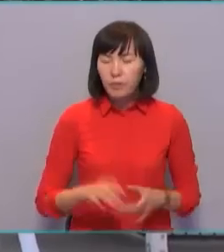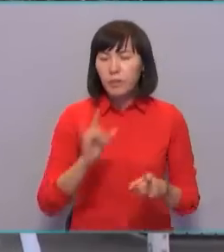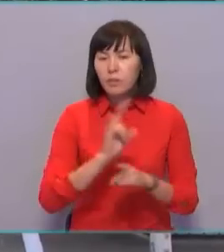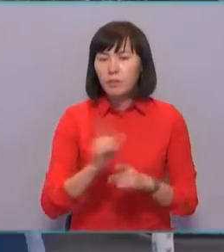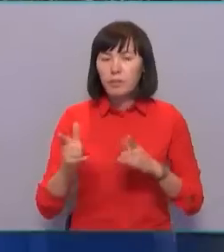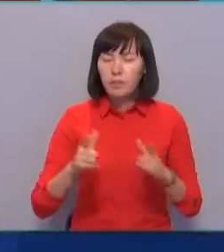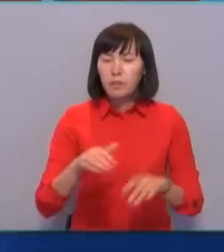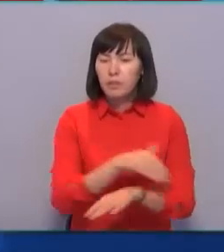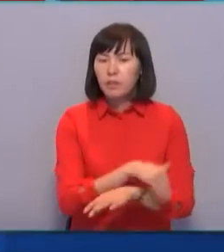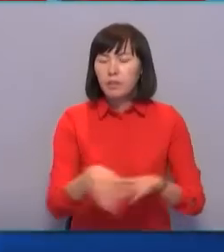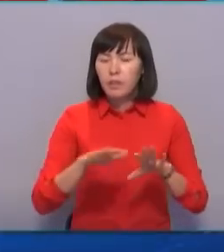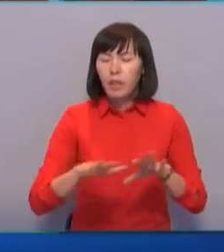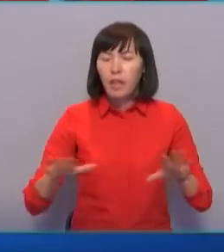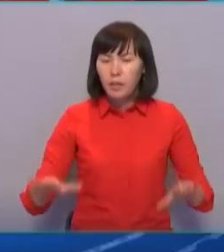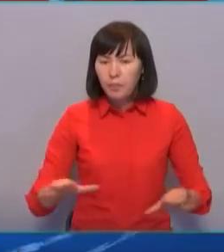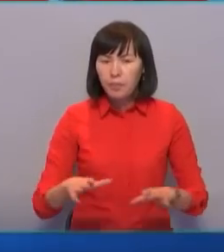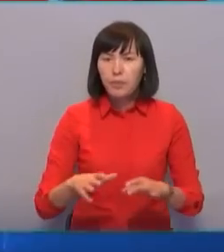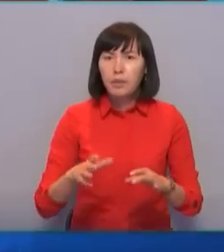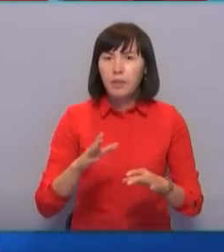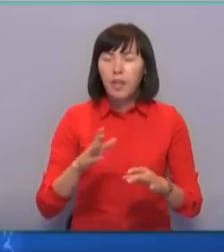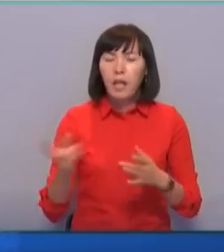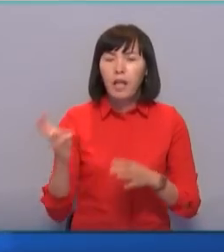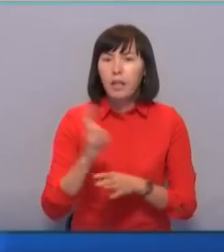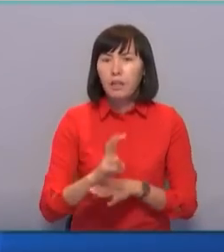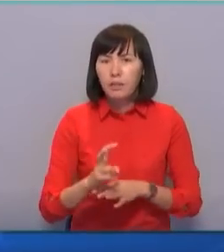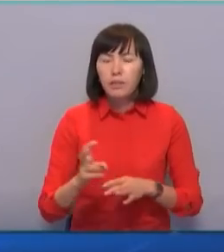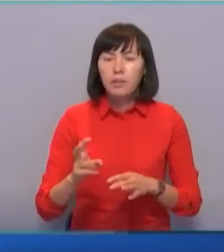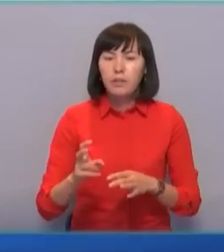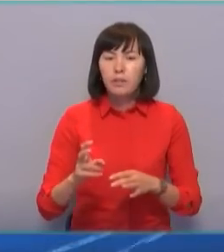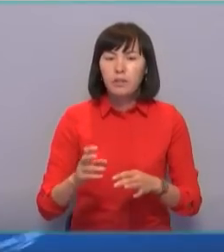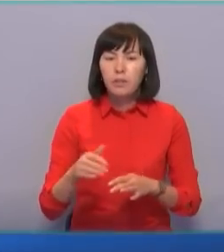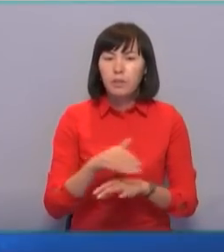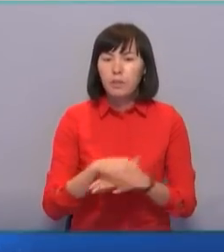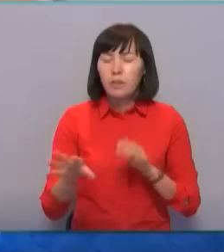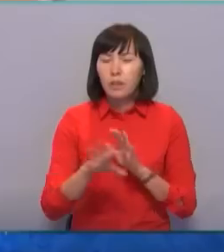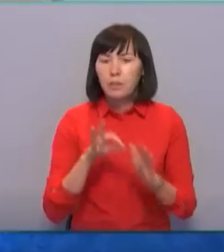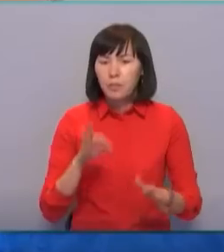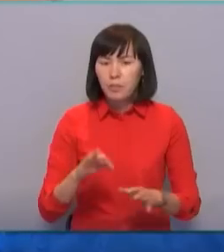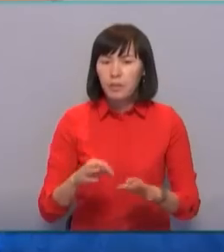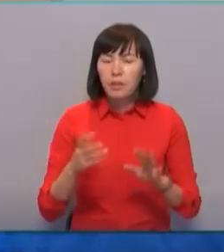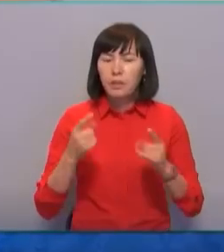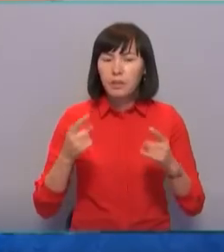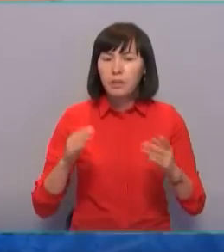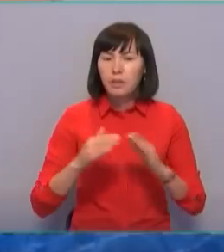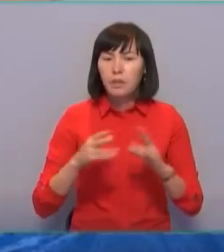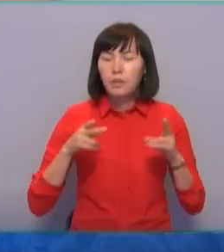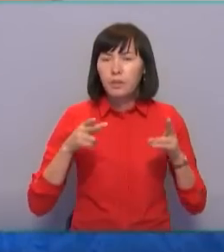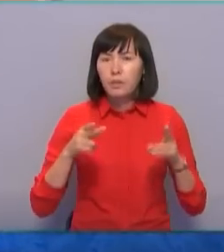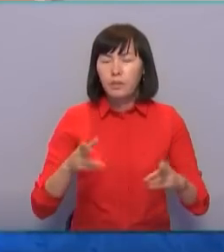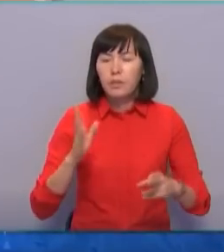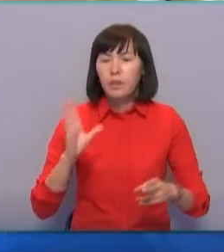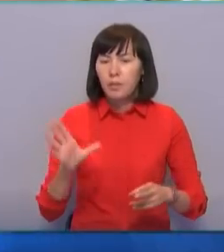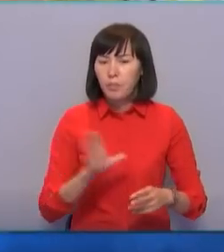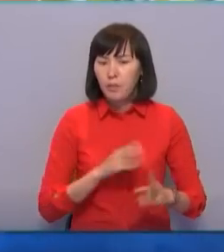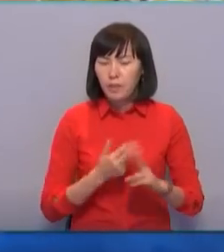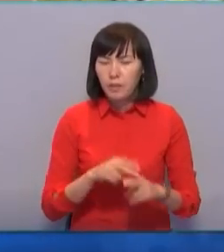Алаяқтықпен айналысқан көшеде балашумен айналысатын келімсектер олар құрбанын негізден көшеде таңдаған. Кей жағдайда үйлеріне тікелей баратын